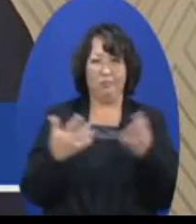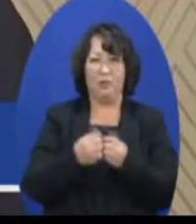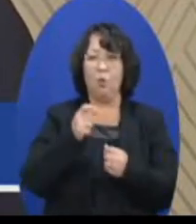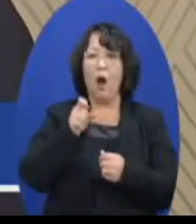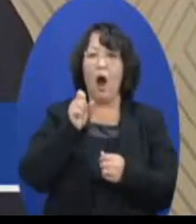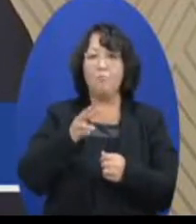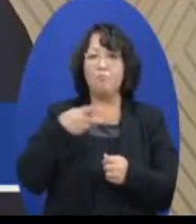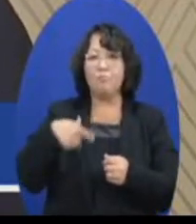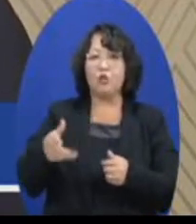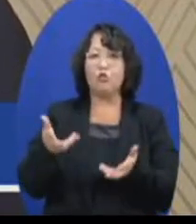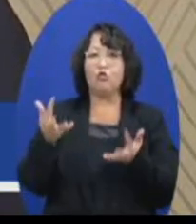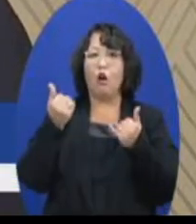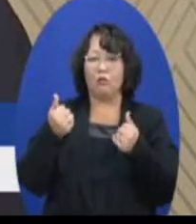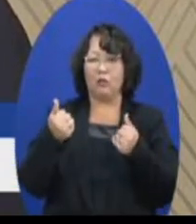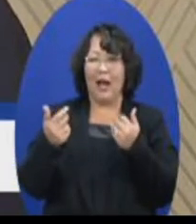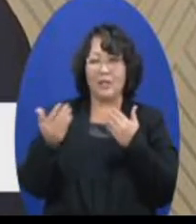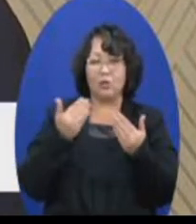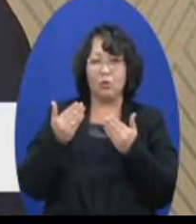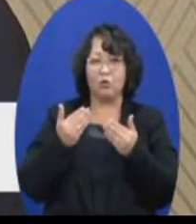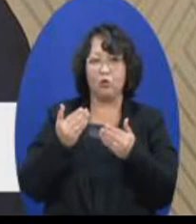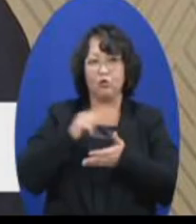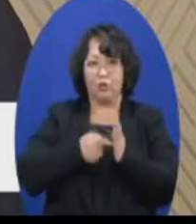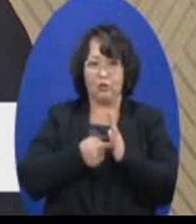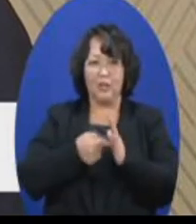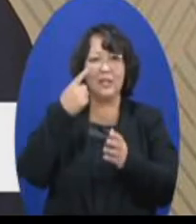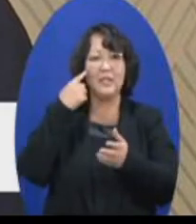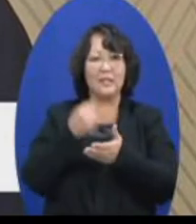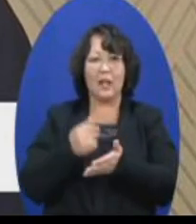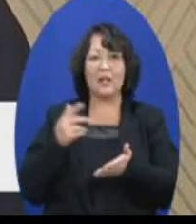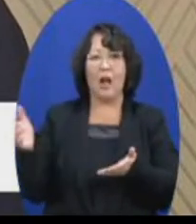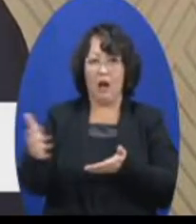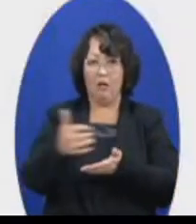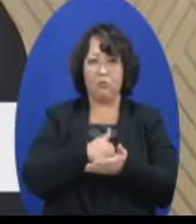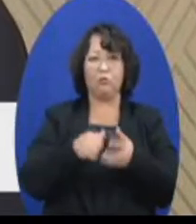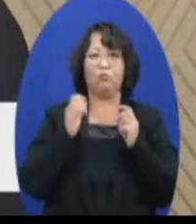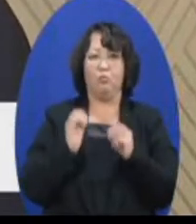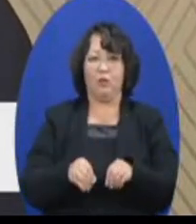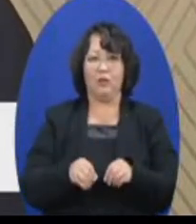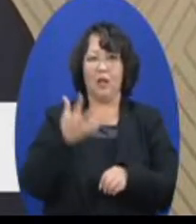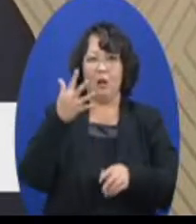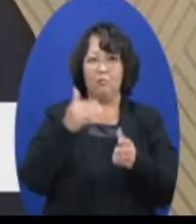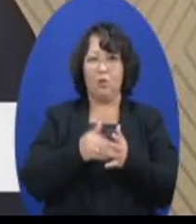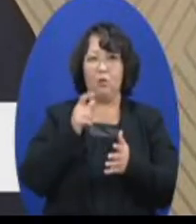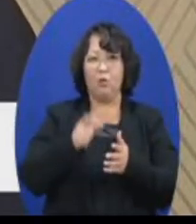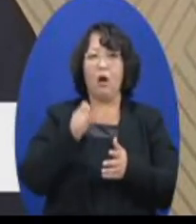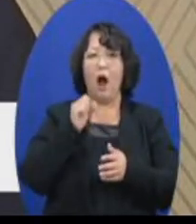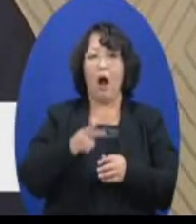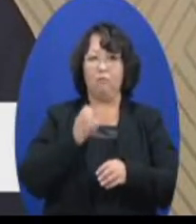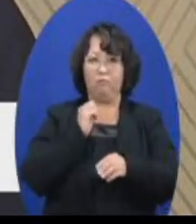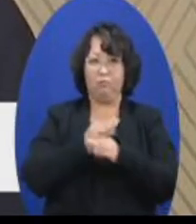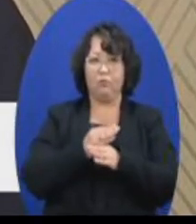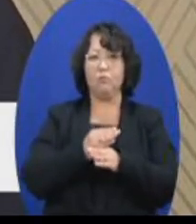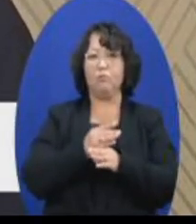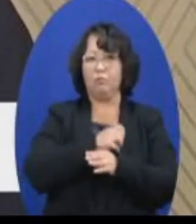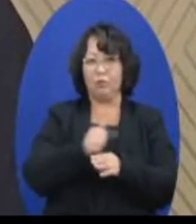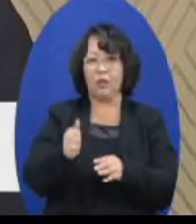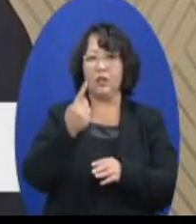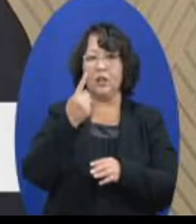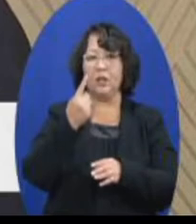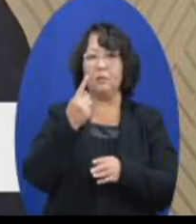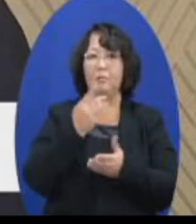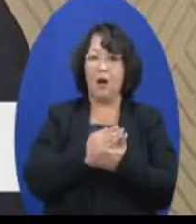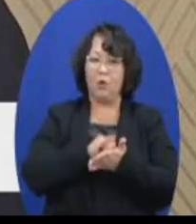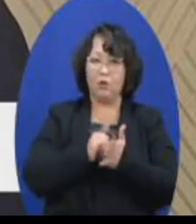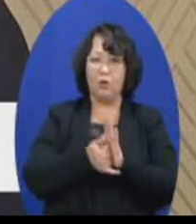тооцох энэ арга байдал дээр санал асуулт авч байгаа гэж ойлгож байна. 5,000 хүн ам тутамд нэг байя гэж тооцох юм